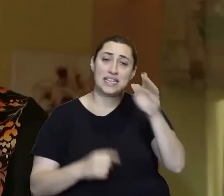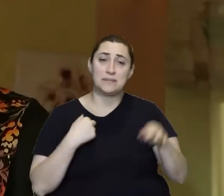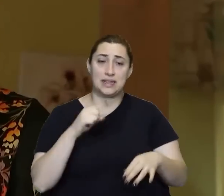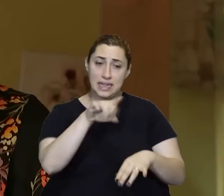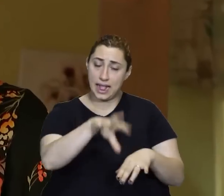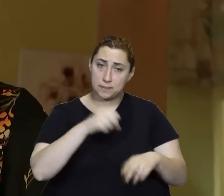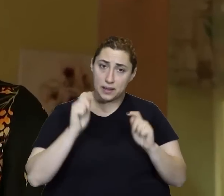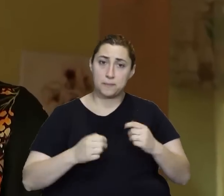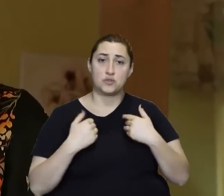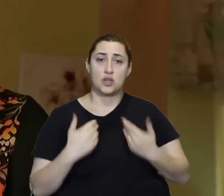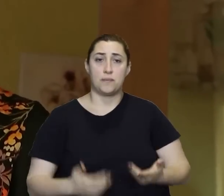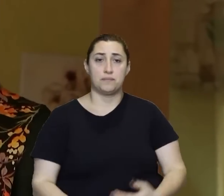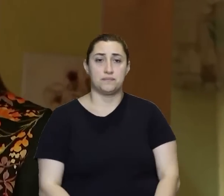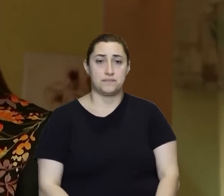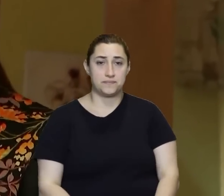ben gelip alacağım seni.